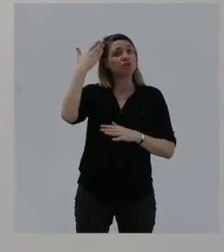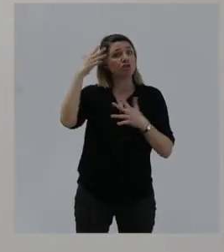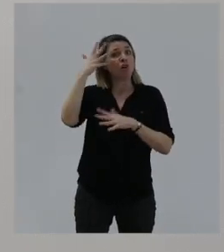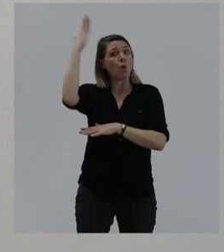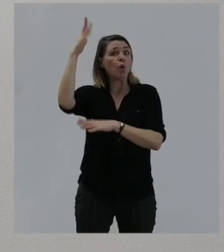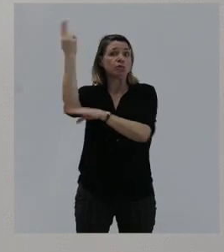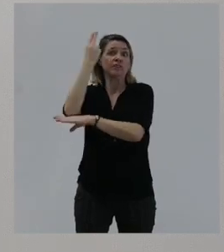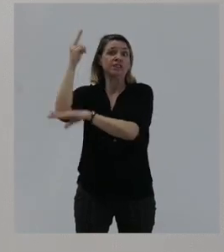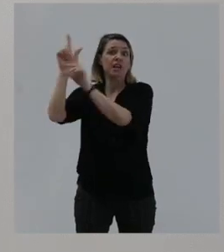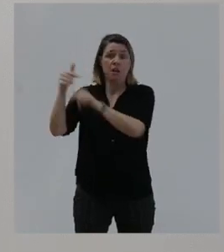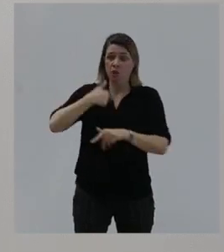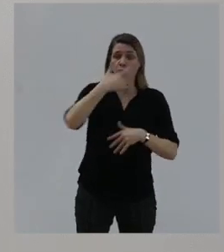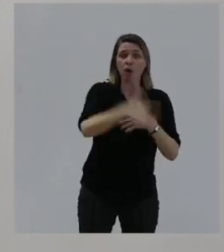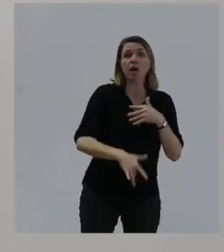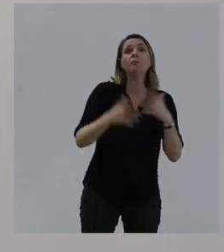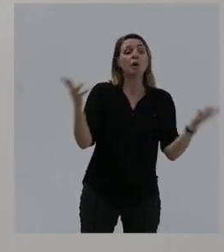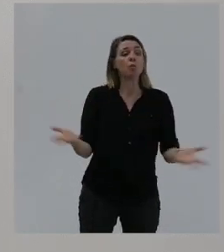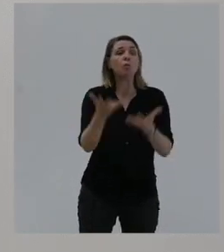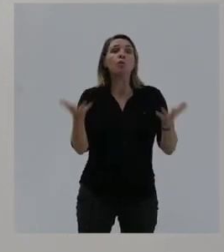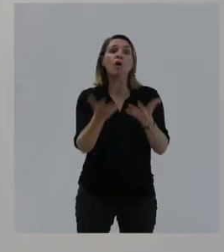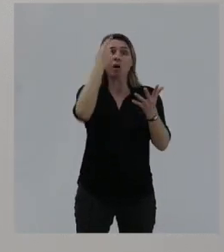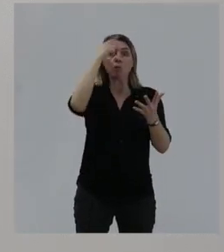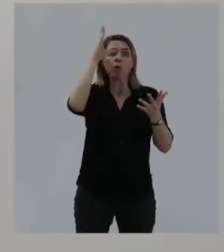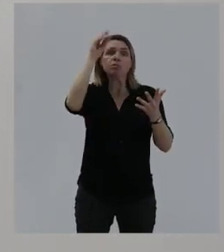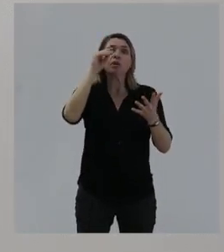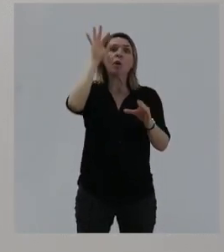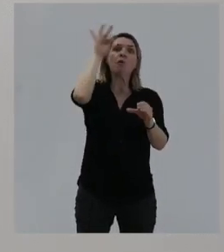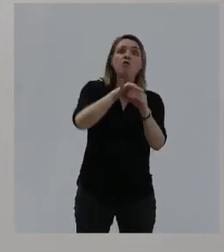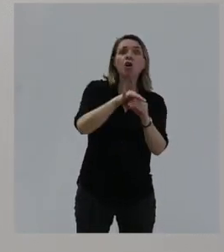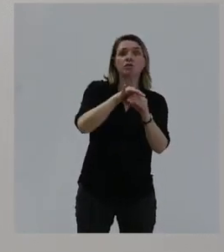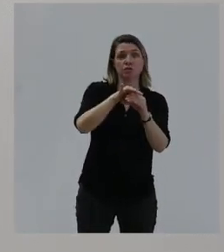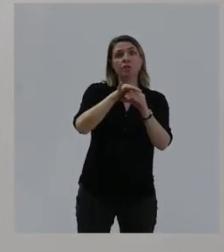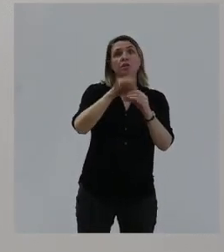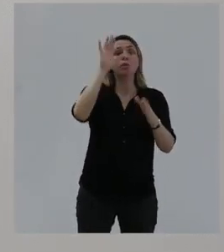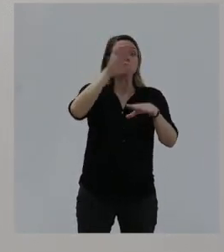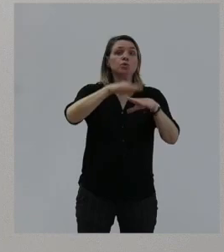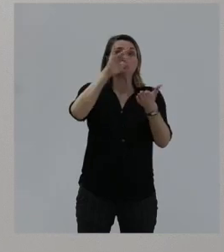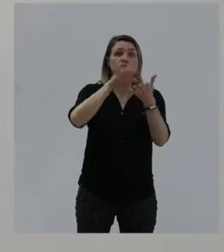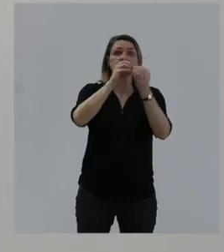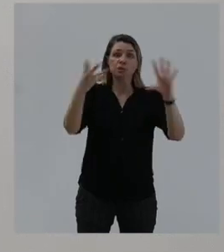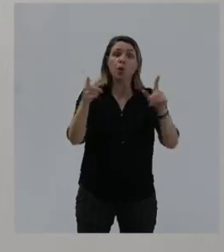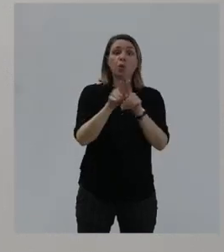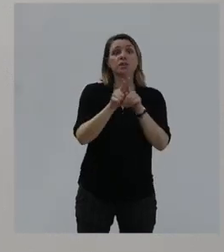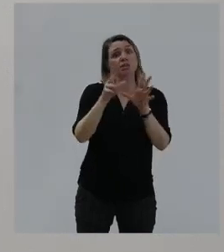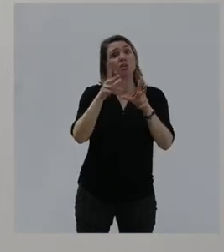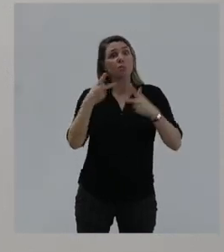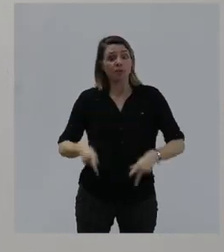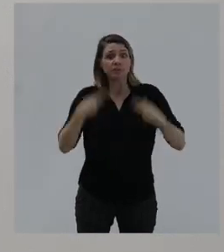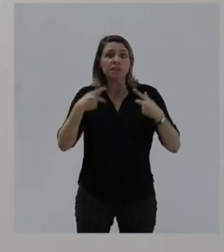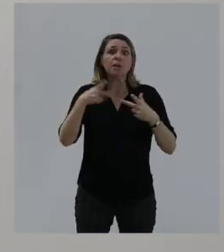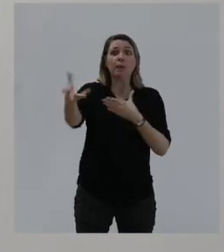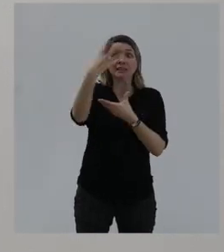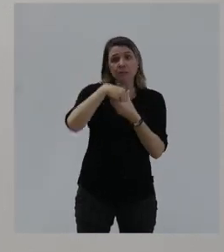établissements. Promouvoir la démocratie étudiante par l'adoption du vote en ligne, développer la démocratie participative en proposant des